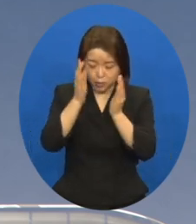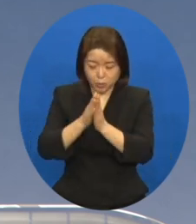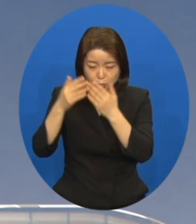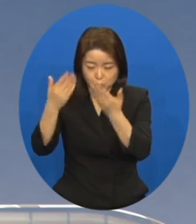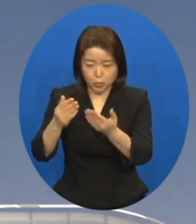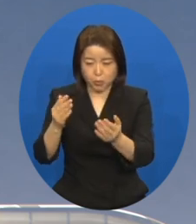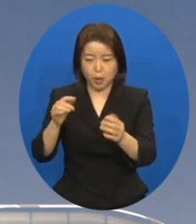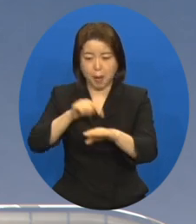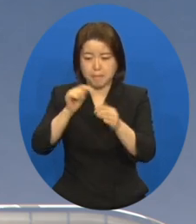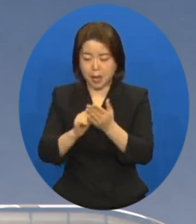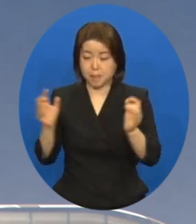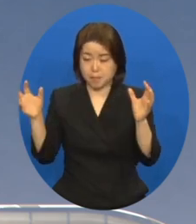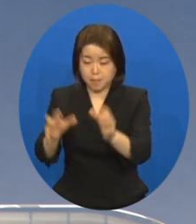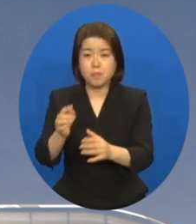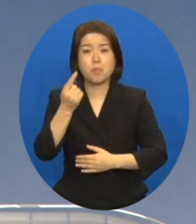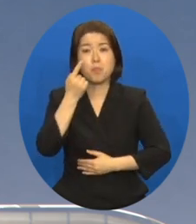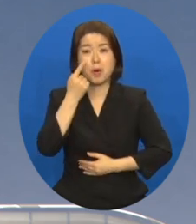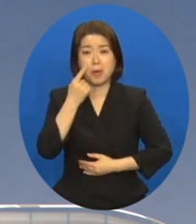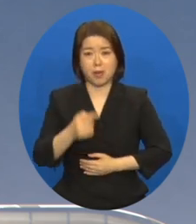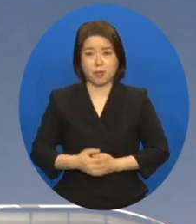마음을 모아보십시오.